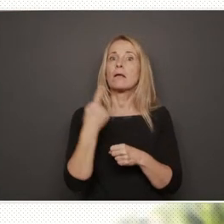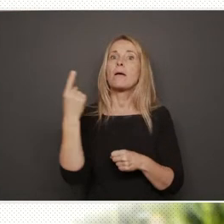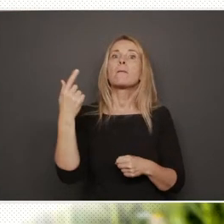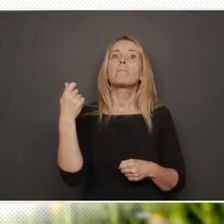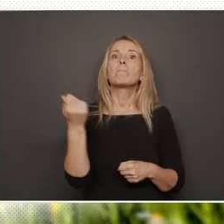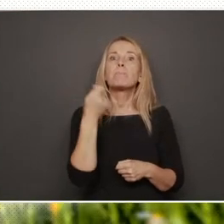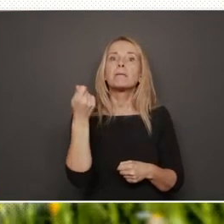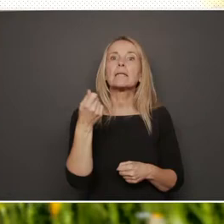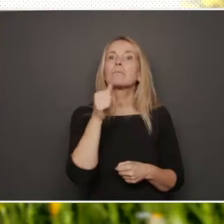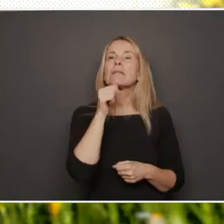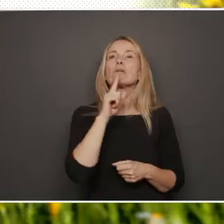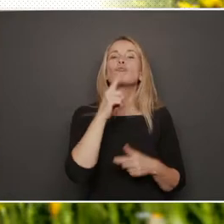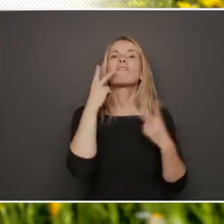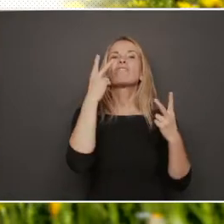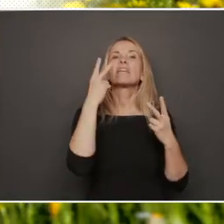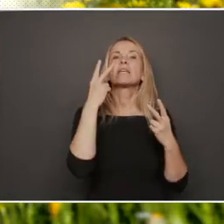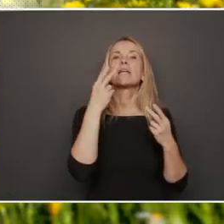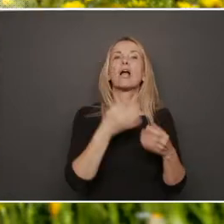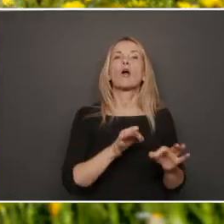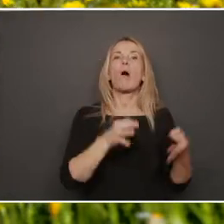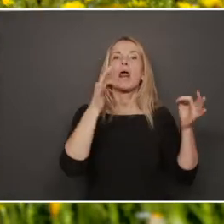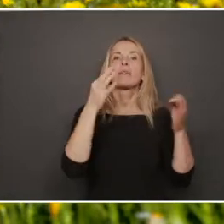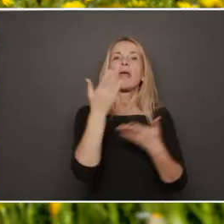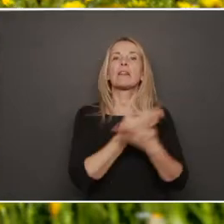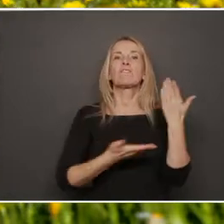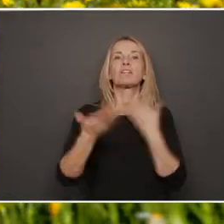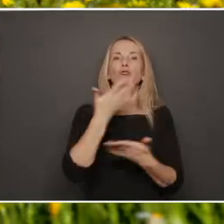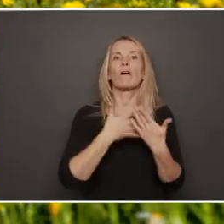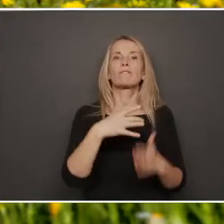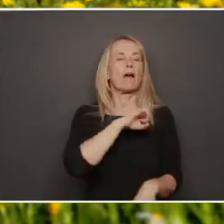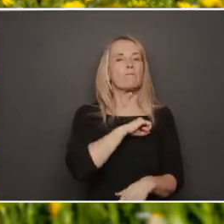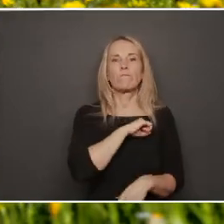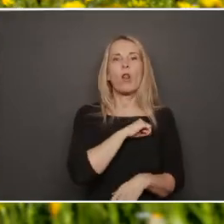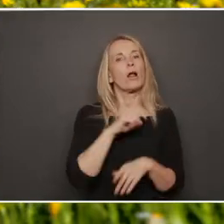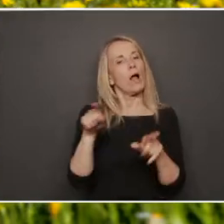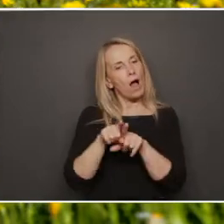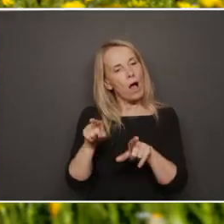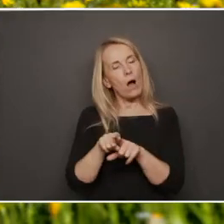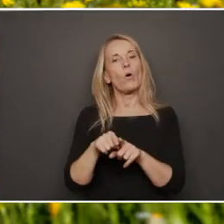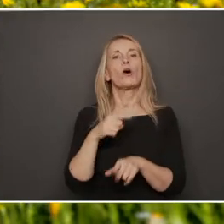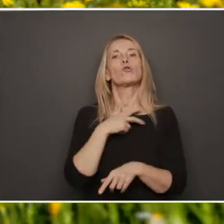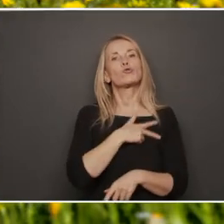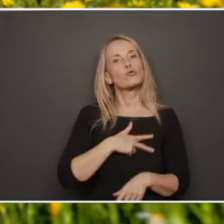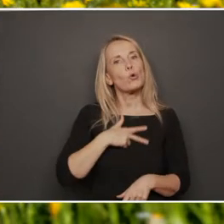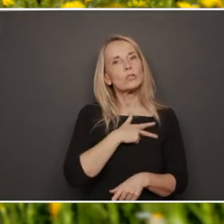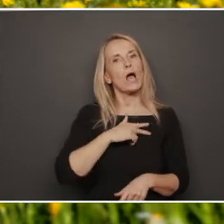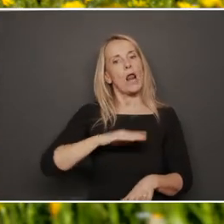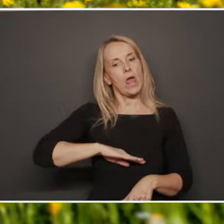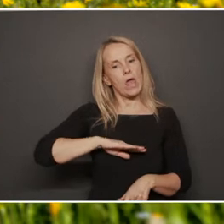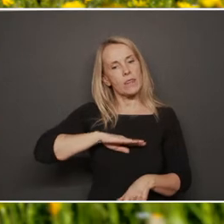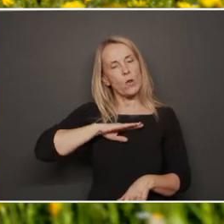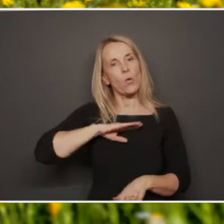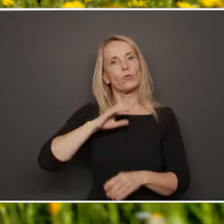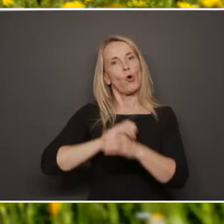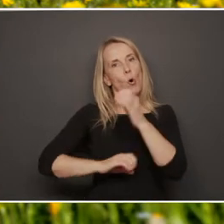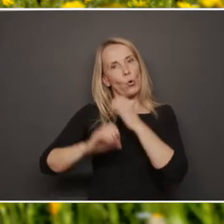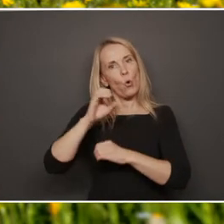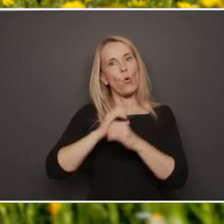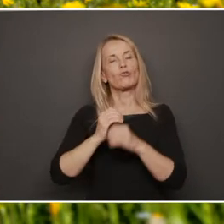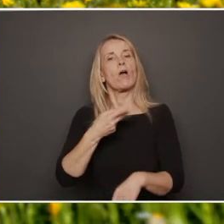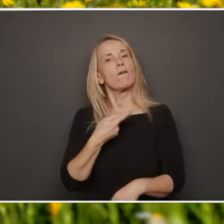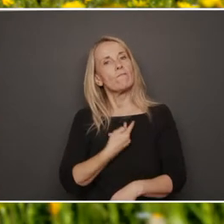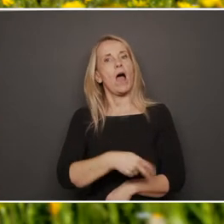nur Qualität und wirtschaftlicher Erfolg essentiell, sondern auch soziale, ethische und ökologische